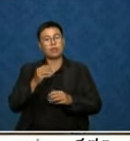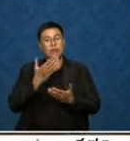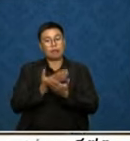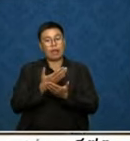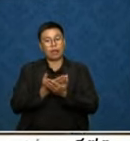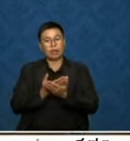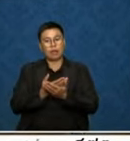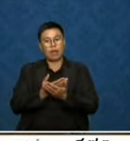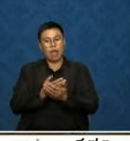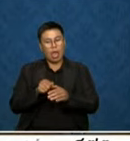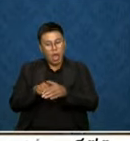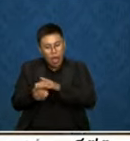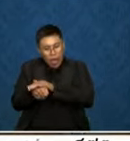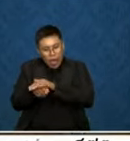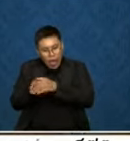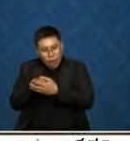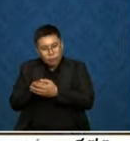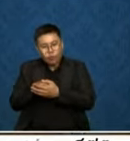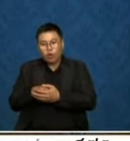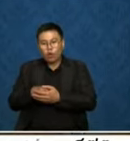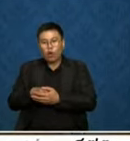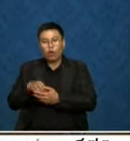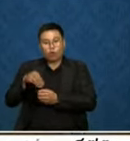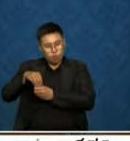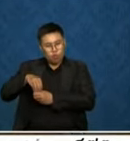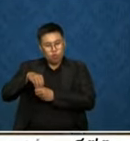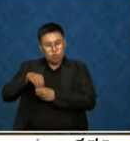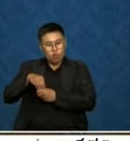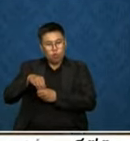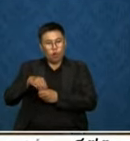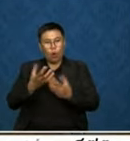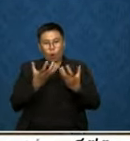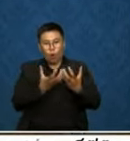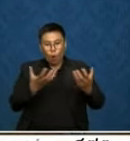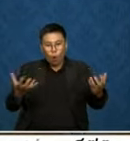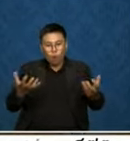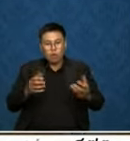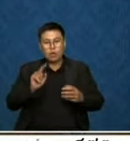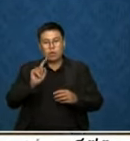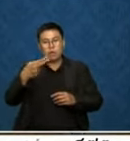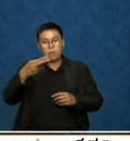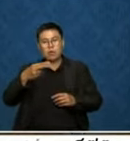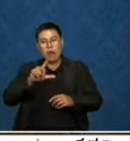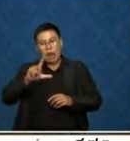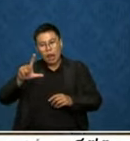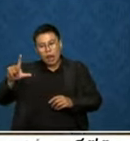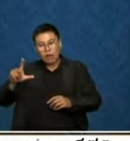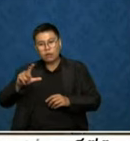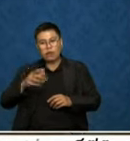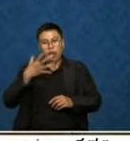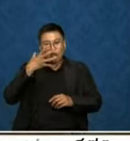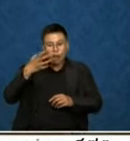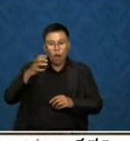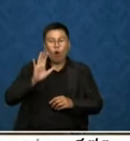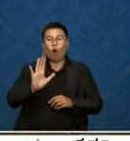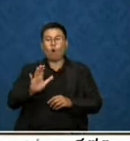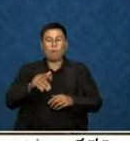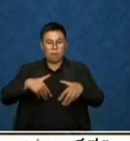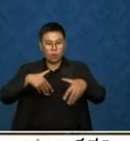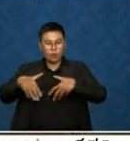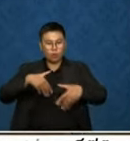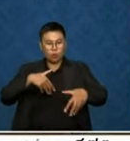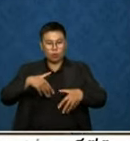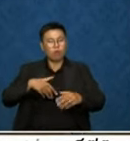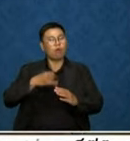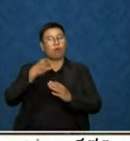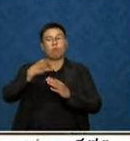ที่ฝังดินไว้หรือเก็บรักษาไว้มันยังอยู่ทรัพย์สินประชาชนเนี่ยเป็นหมื่นล้าน ความเสียหายความทุกข์ยากของประชาชนเนี่ยมันยัง